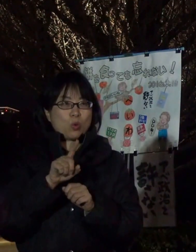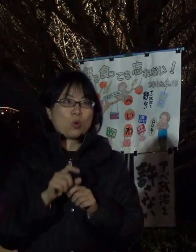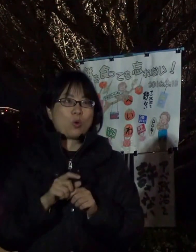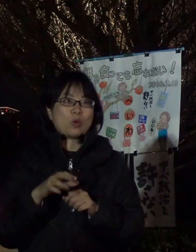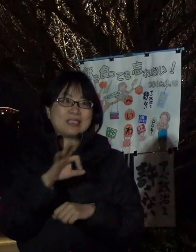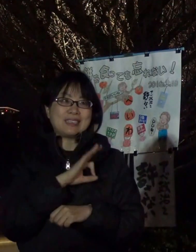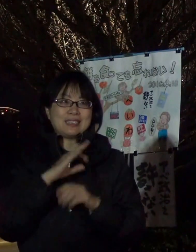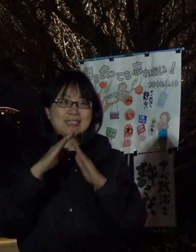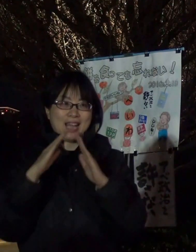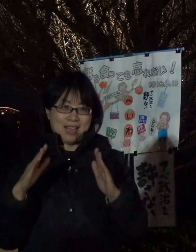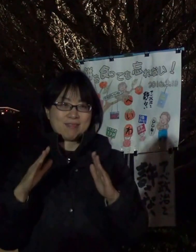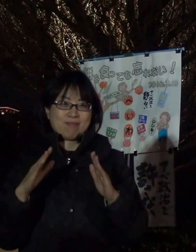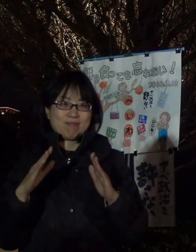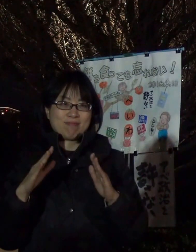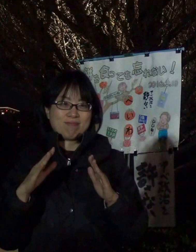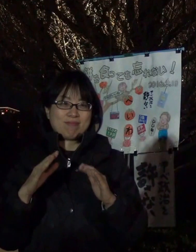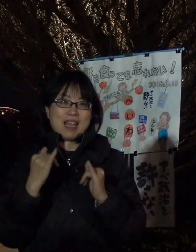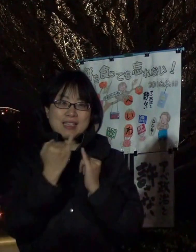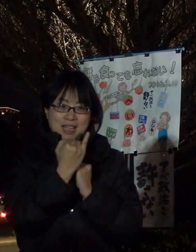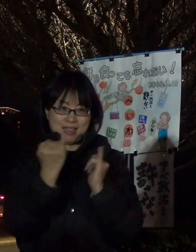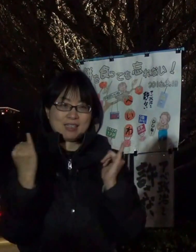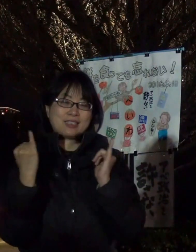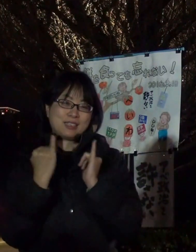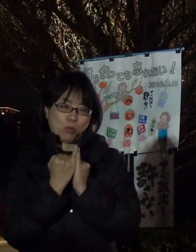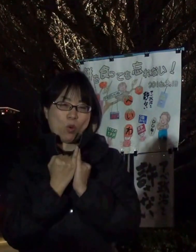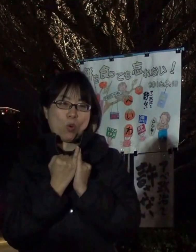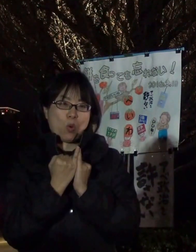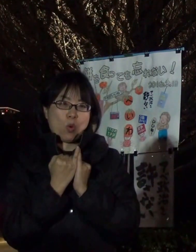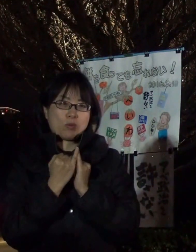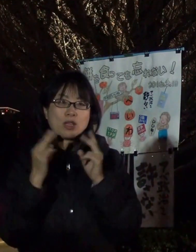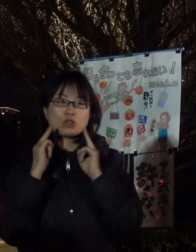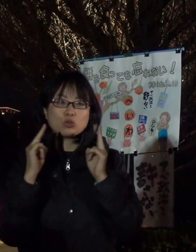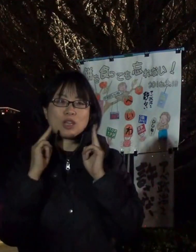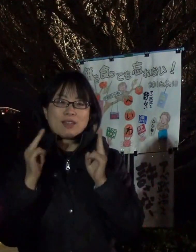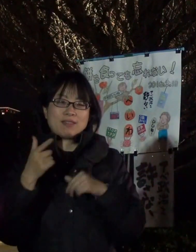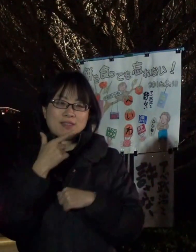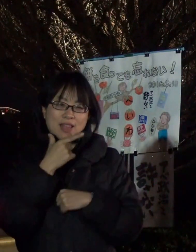はそれのお願いにも来ました。